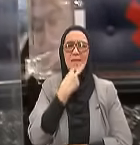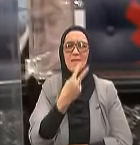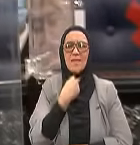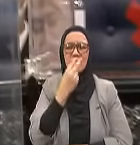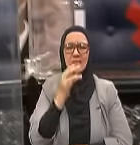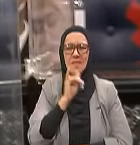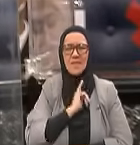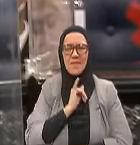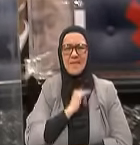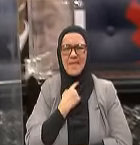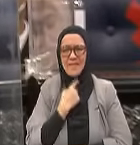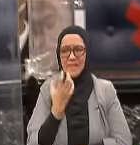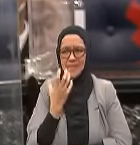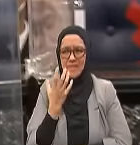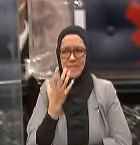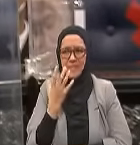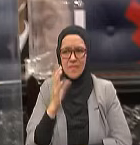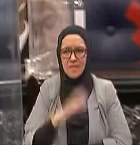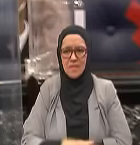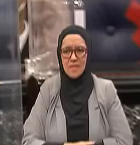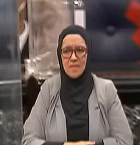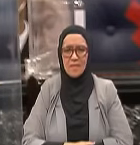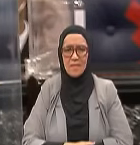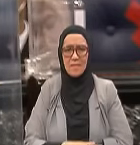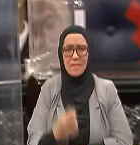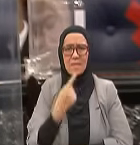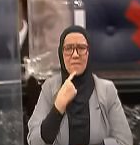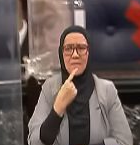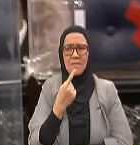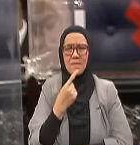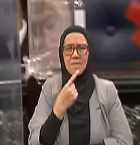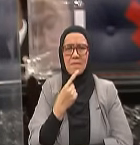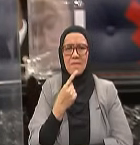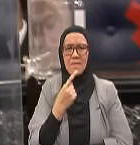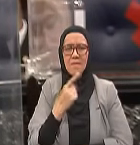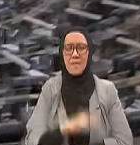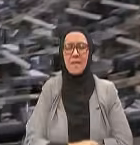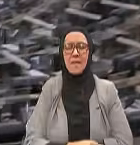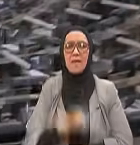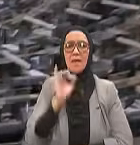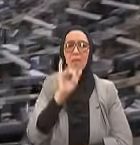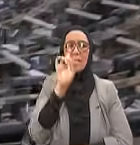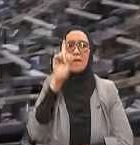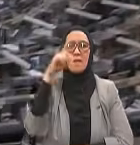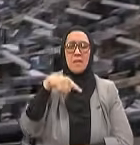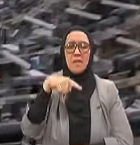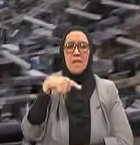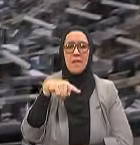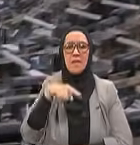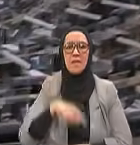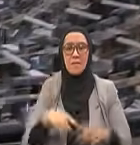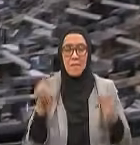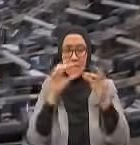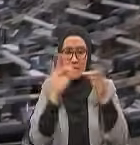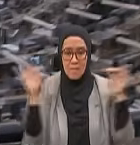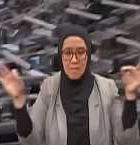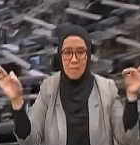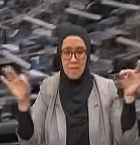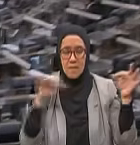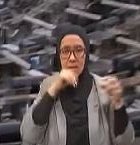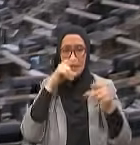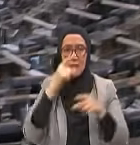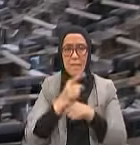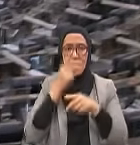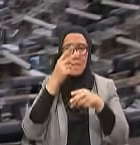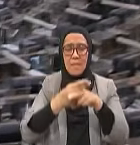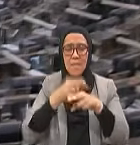berani betul 36 7mpredict tak betul 36 760 Sri Paduka Baginda dipertuan Agung atau nama